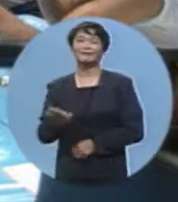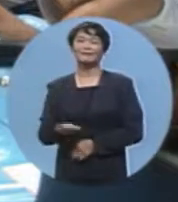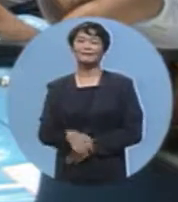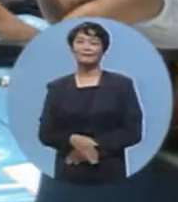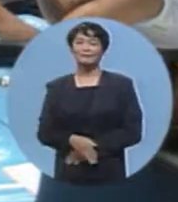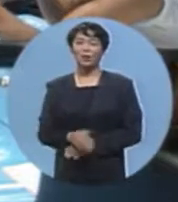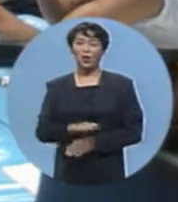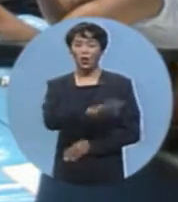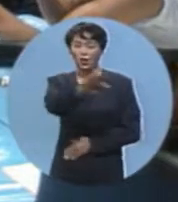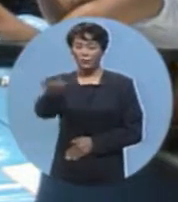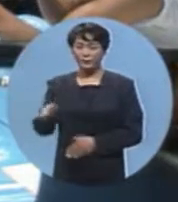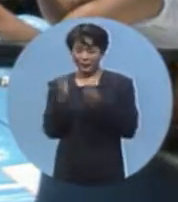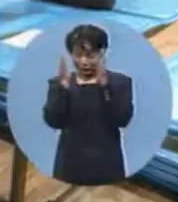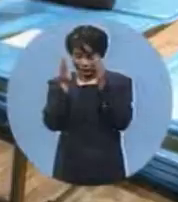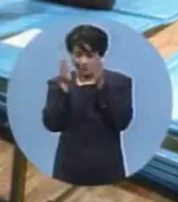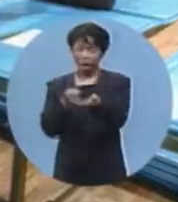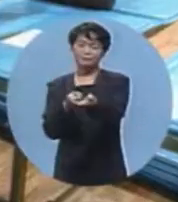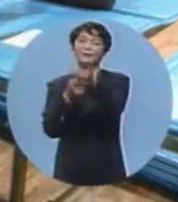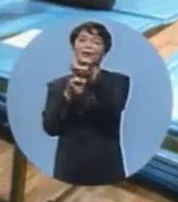顔でやってますよ。